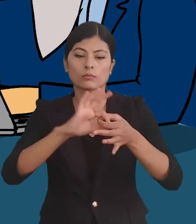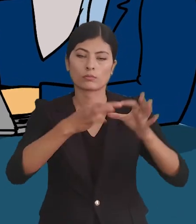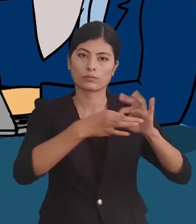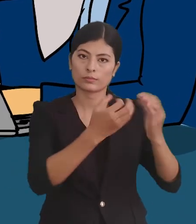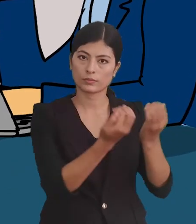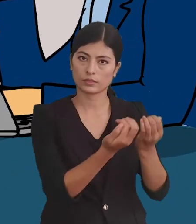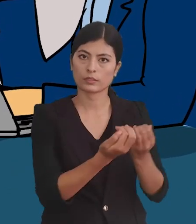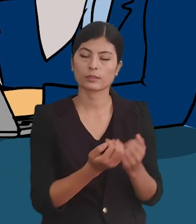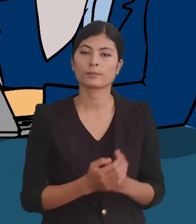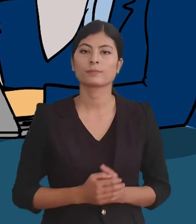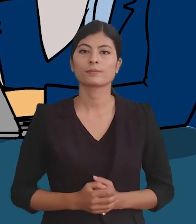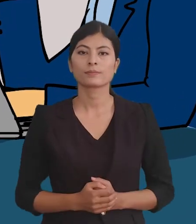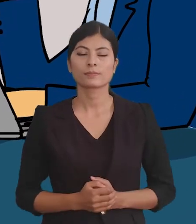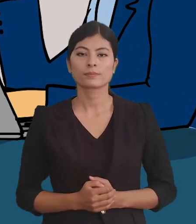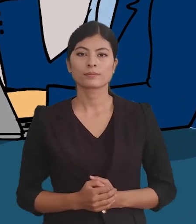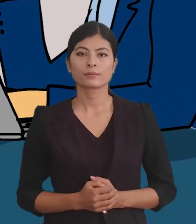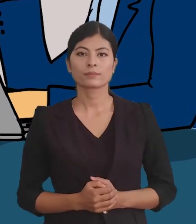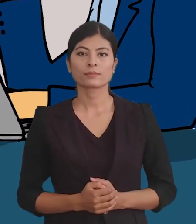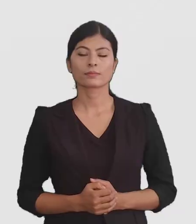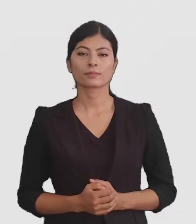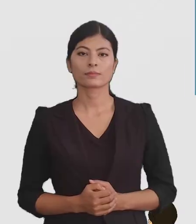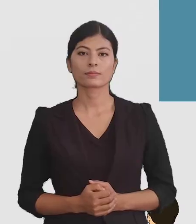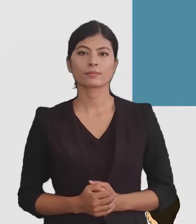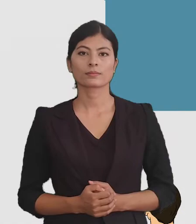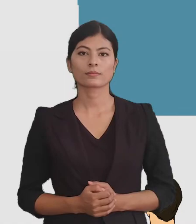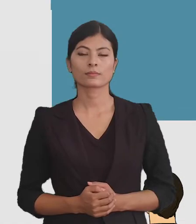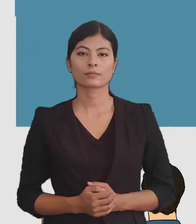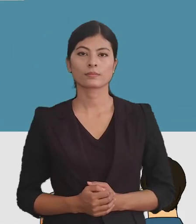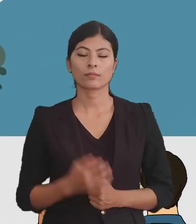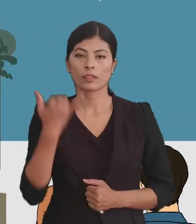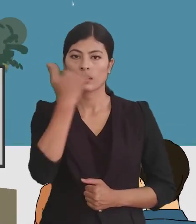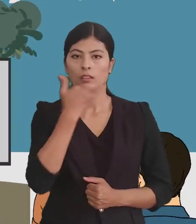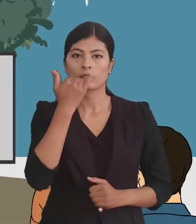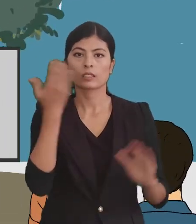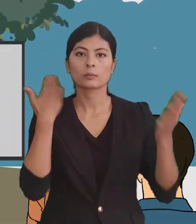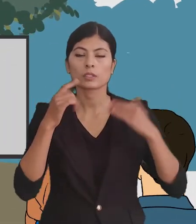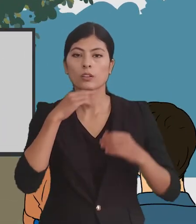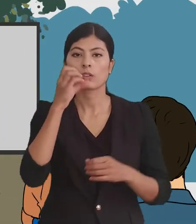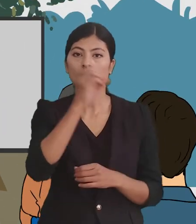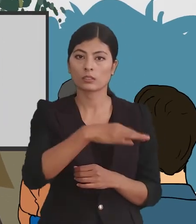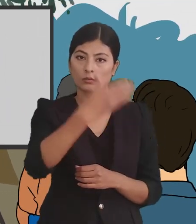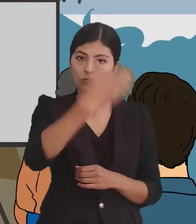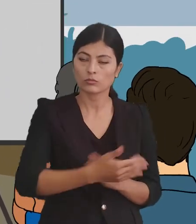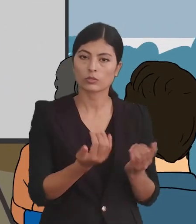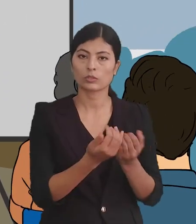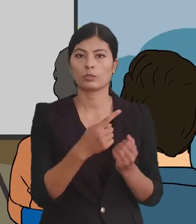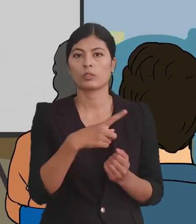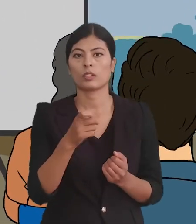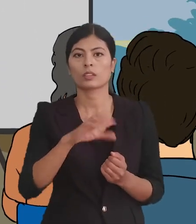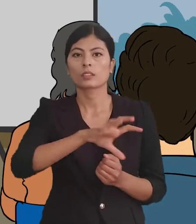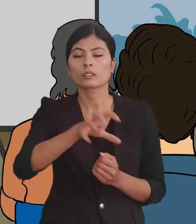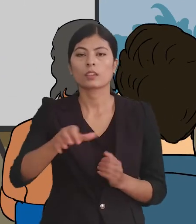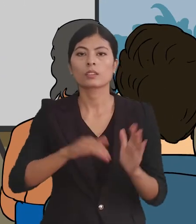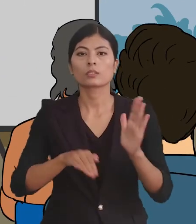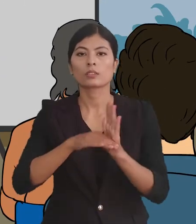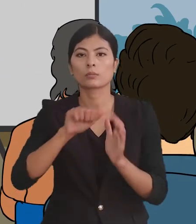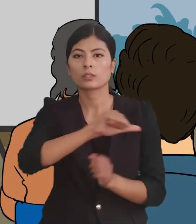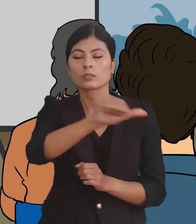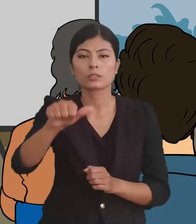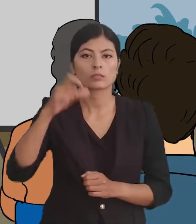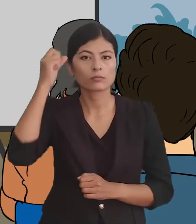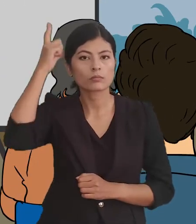समन्वय करे के, लैंगिक हिंसा होए न देवे के लागी स्थानीय स्तर में जन चेतना मूलक